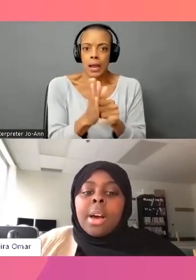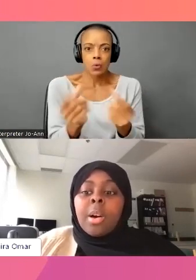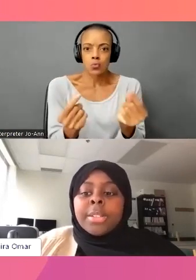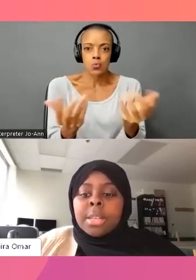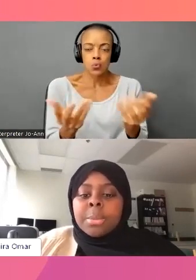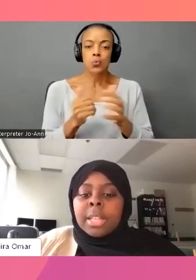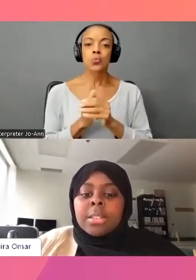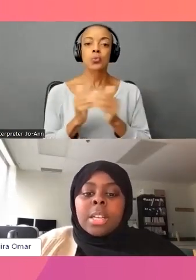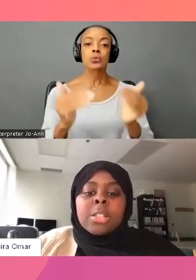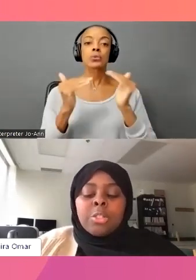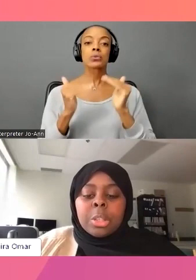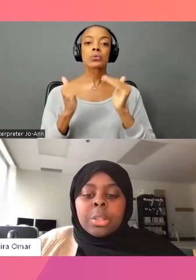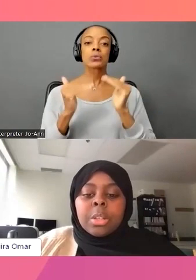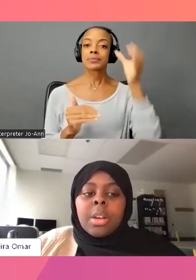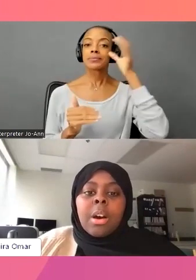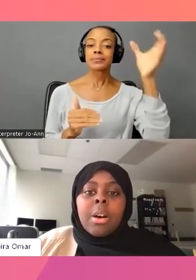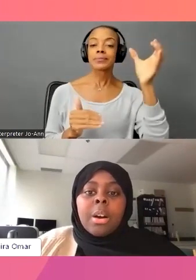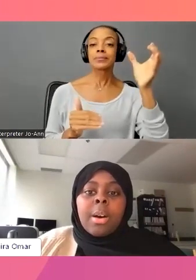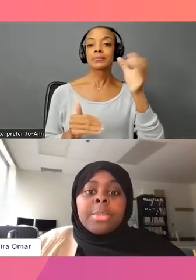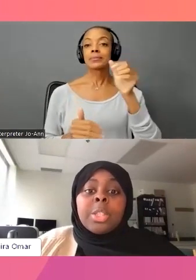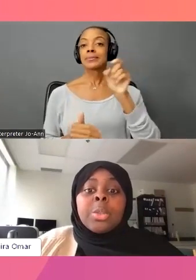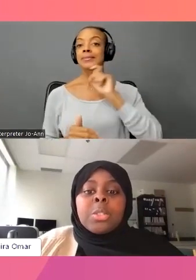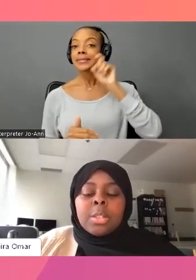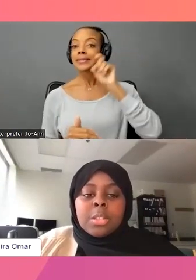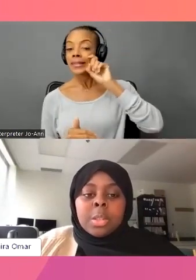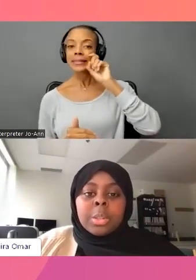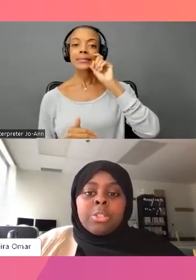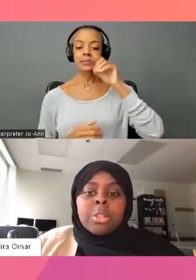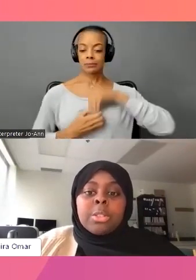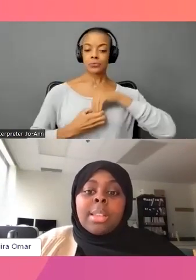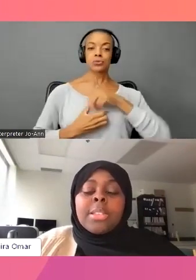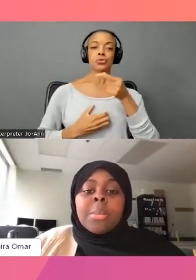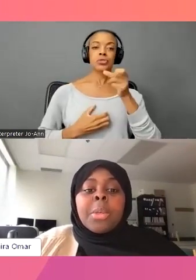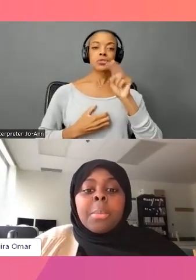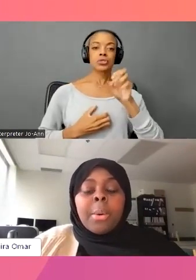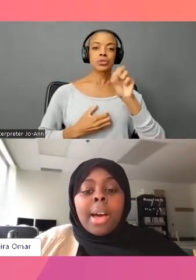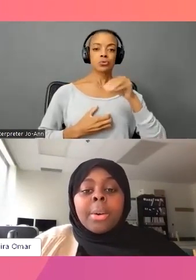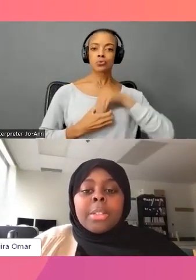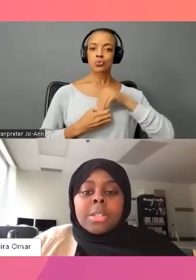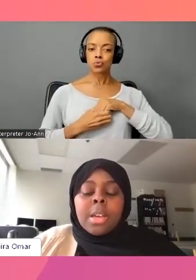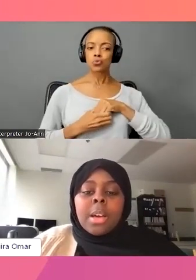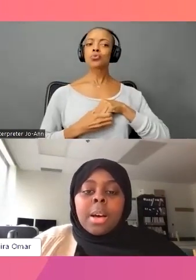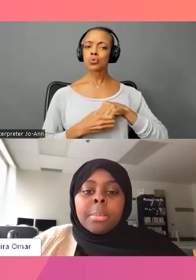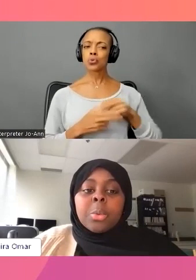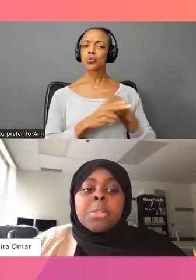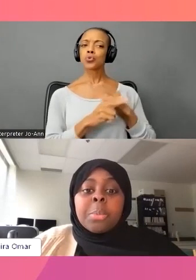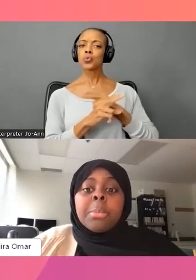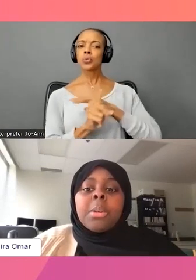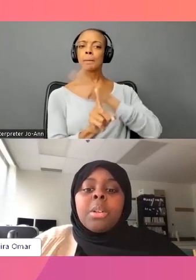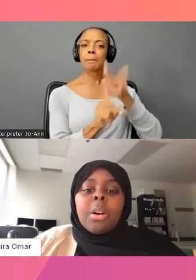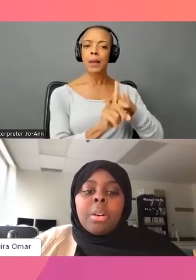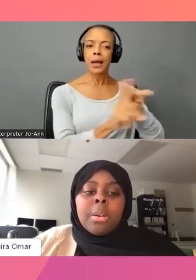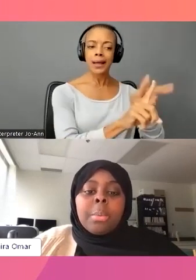noires ayant subi un traumatisme crânien accèdent à un cheminement clinique. Troisième objectif, apprendre comment les concepts de sexe et de